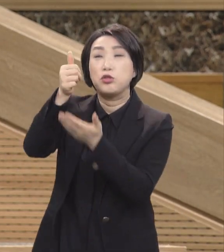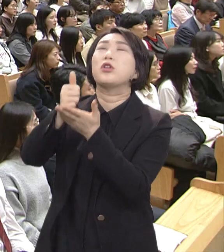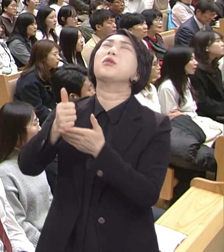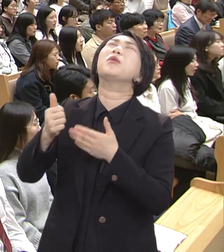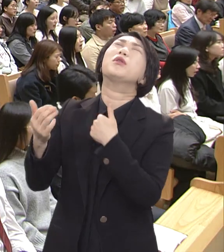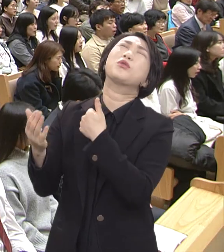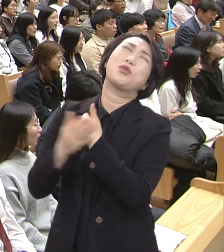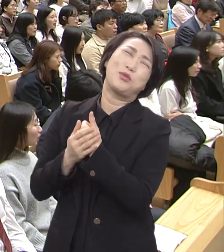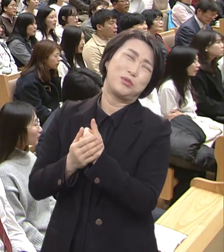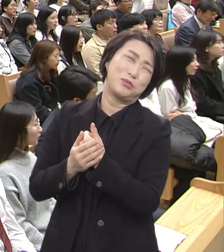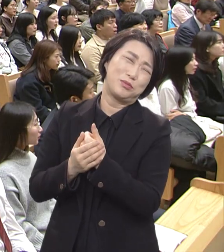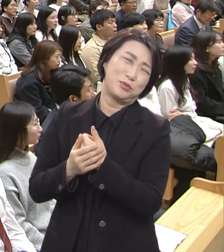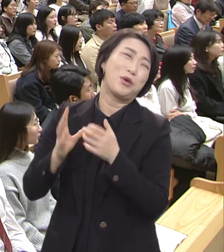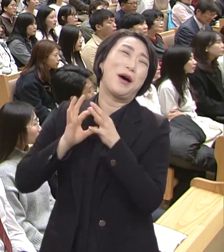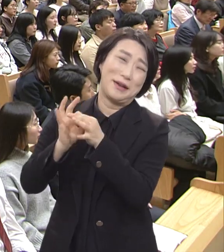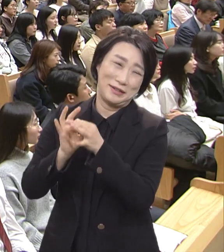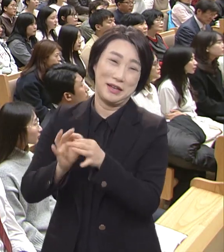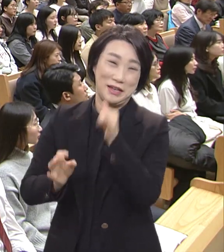얻는 것처럼